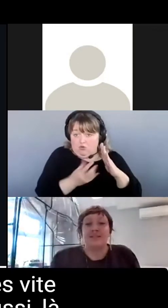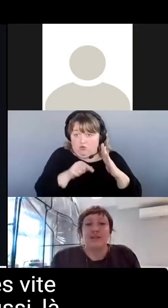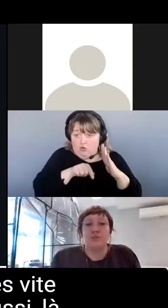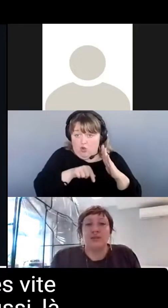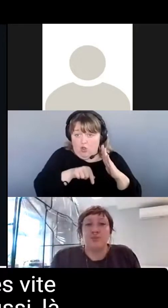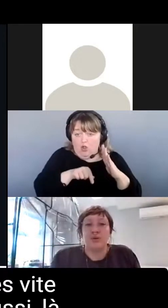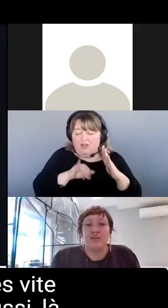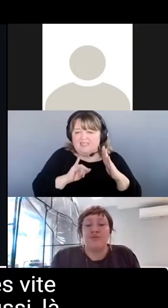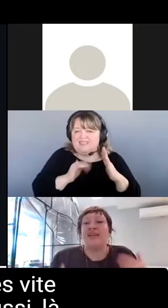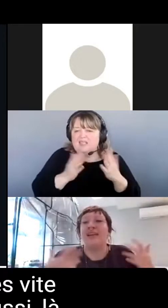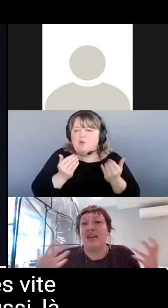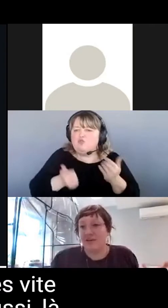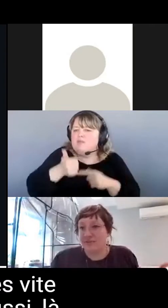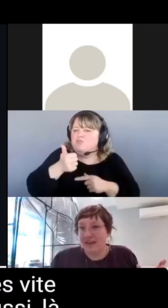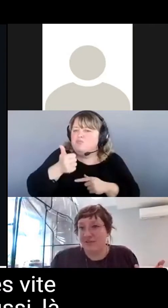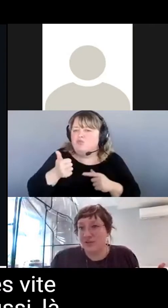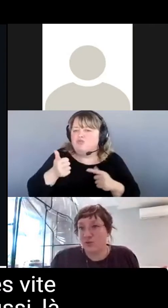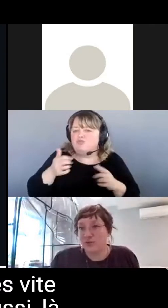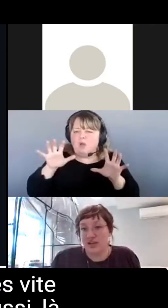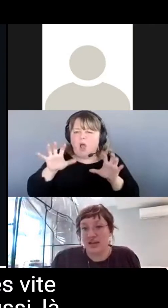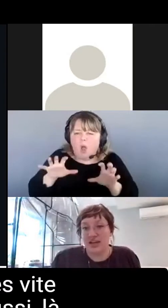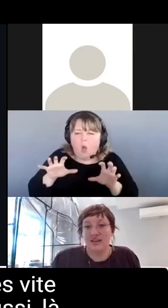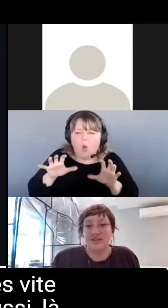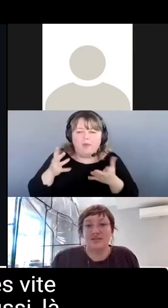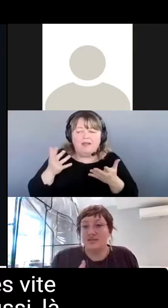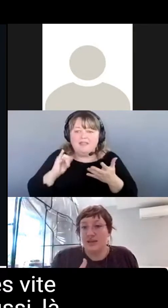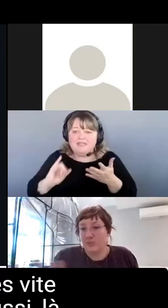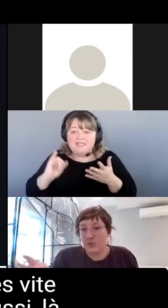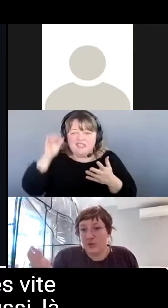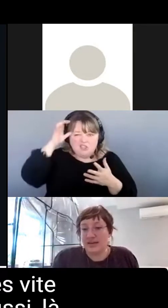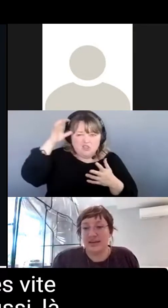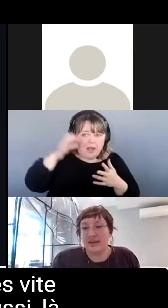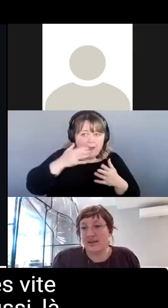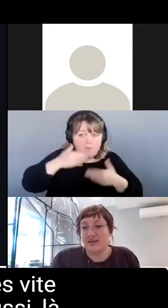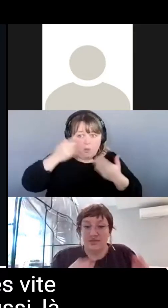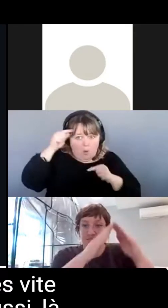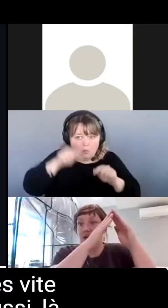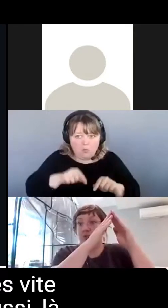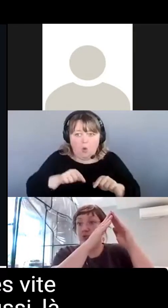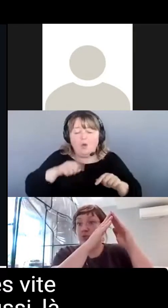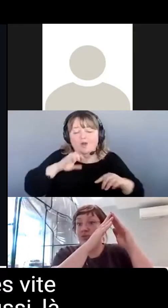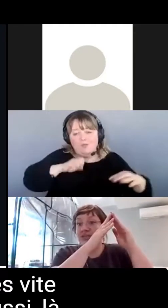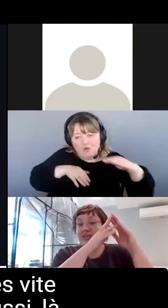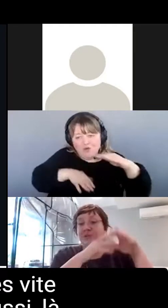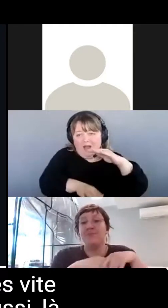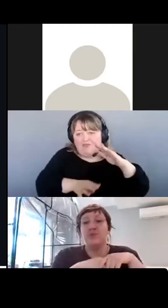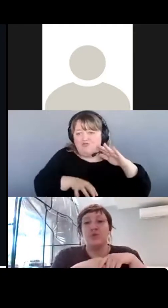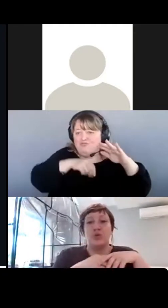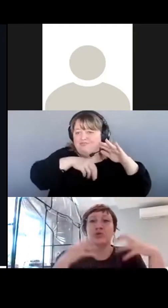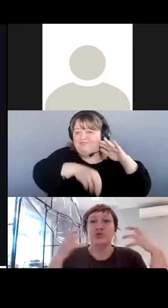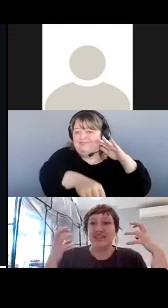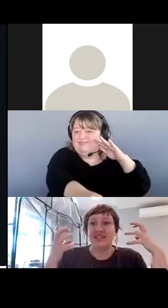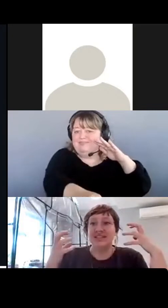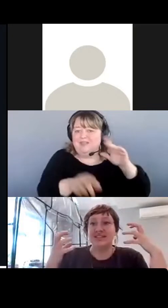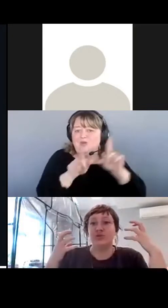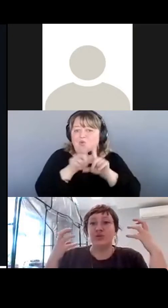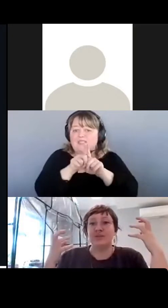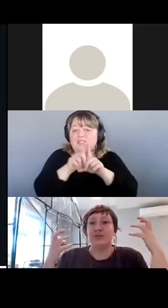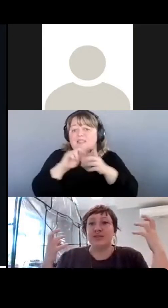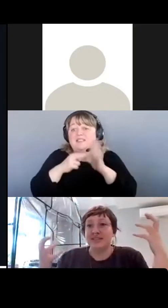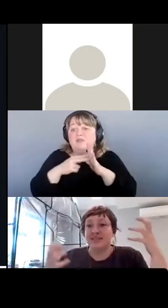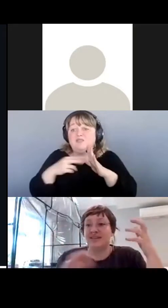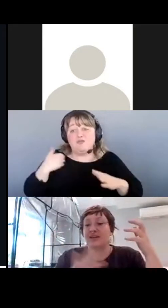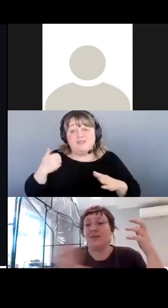Par exemple, qui pourrait flétrir très vite au soleil, ça peut aller en dessous aussi, là. Donc, on utilise